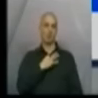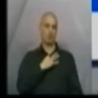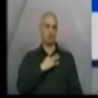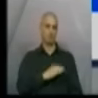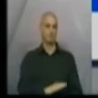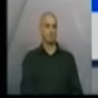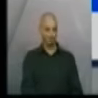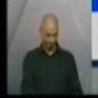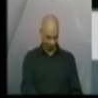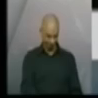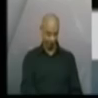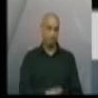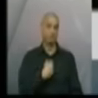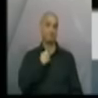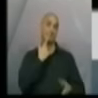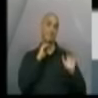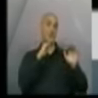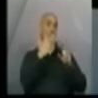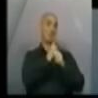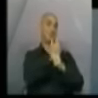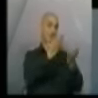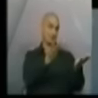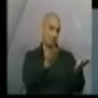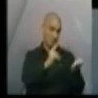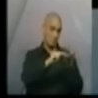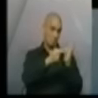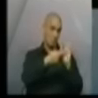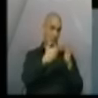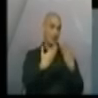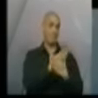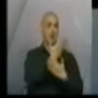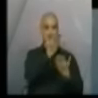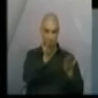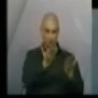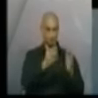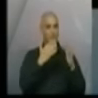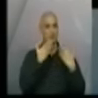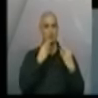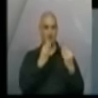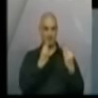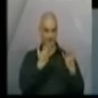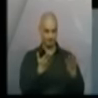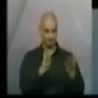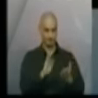אוקיי אדוני מה אני אגיד לך נאחל לך בהצלחה בפוליטיקה מחדש אז אני מודה לך על הדברים האלה תודה רבה תודה תודה